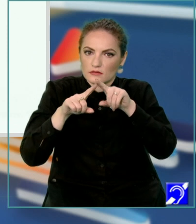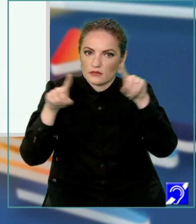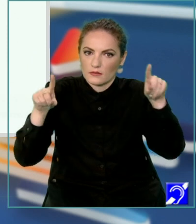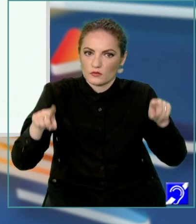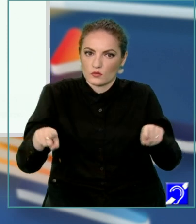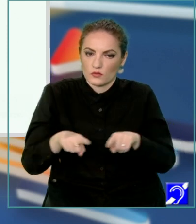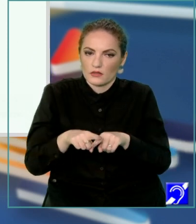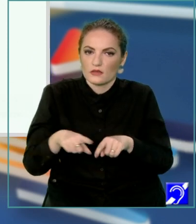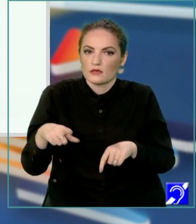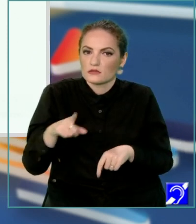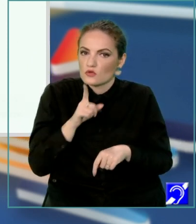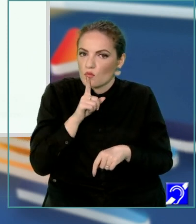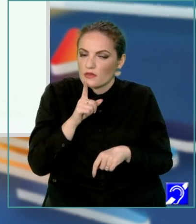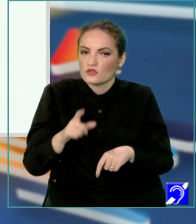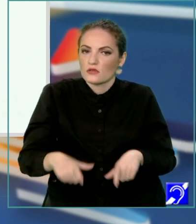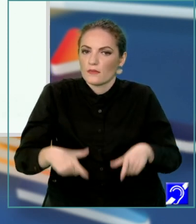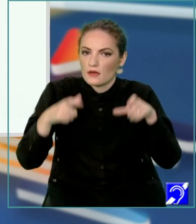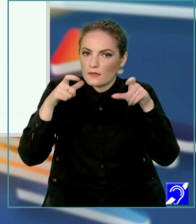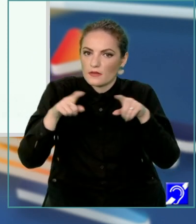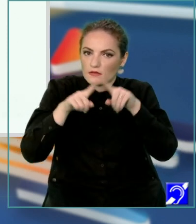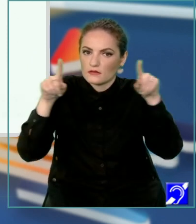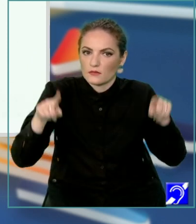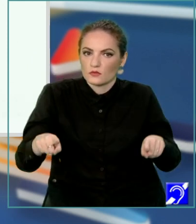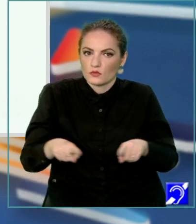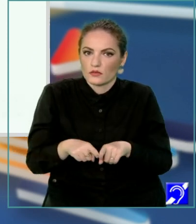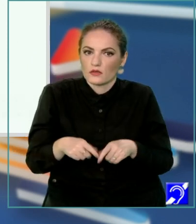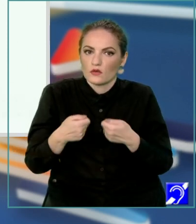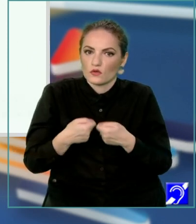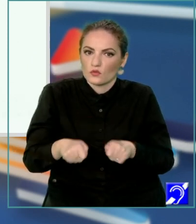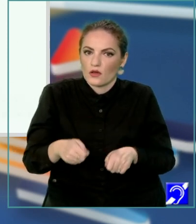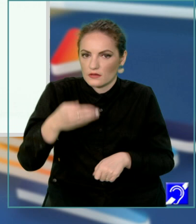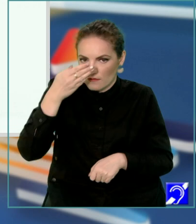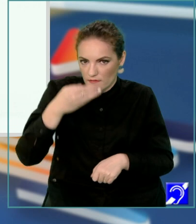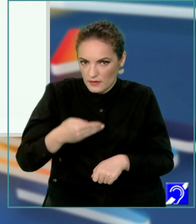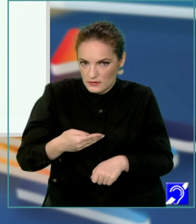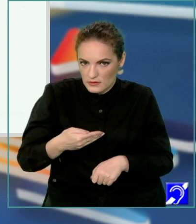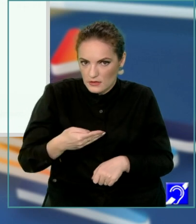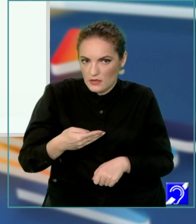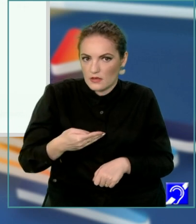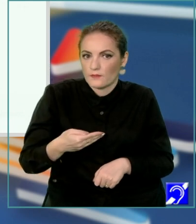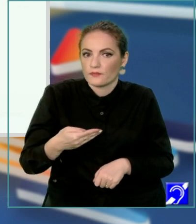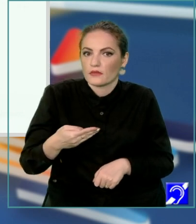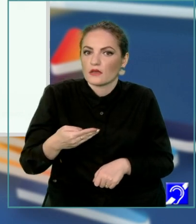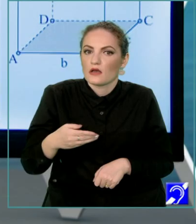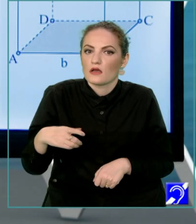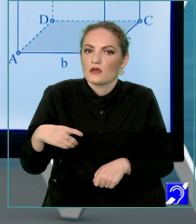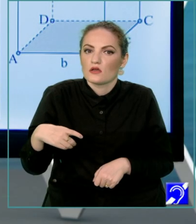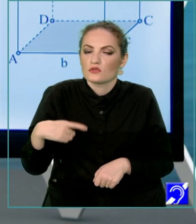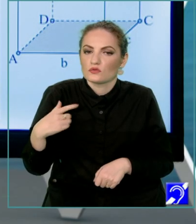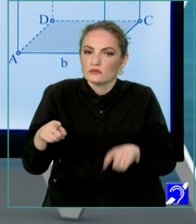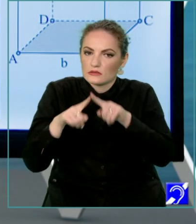paralelipipedul este o prismă oblică iar paralelipipedul dreptunghic este o prismă dreaptă